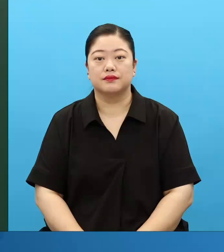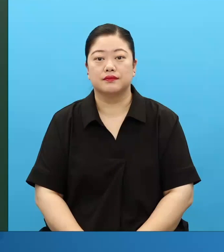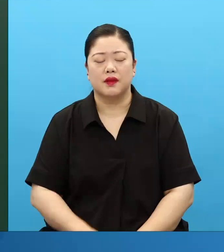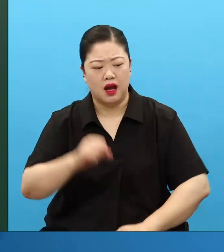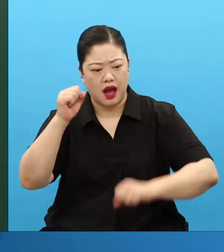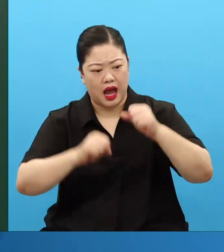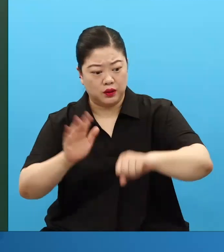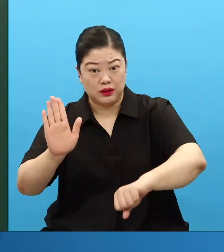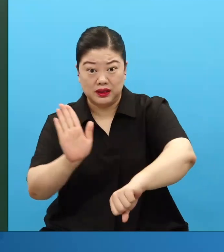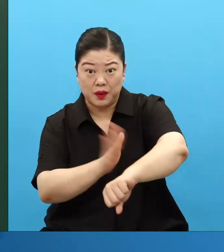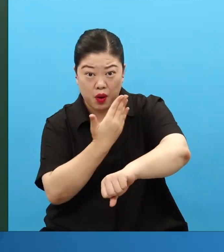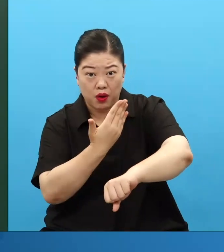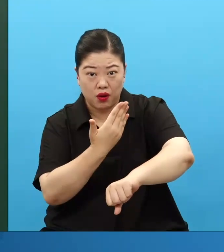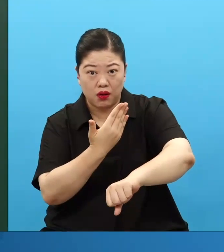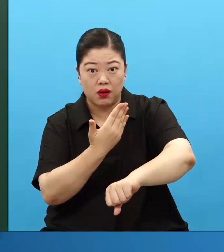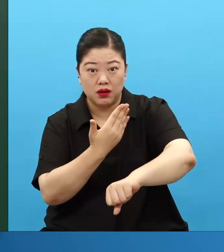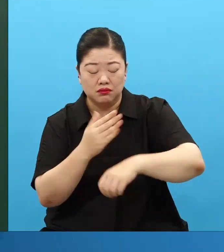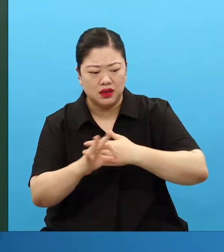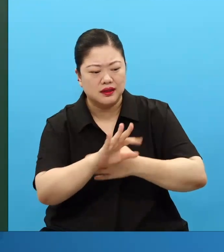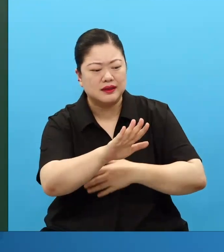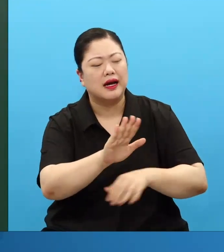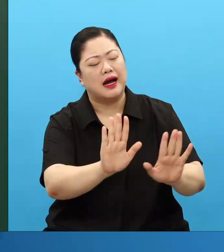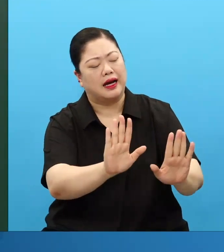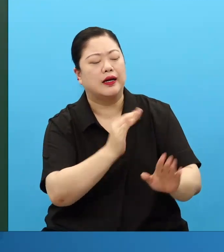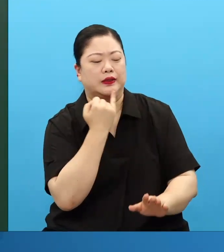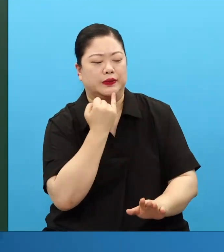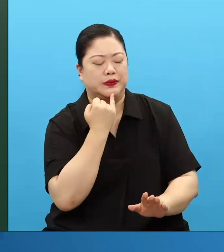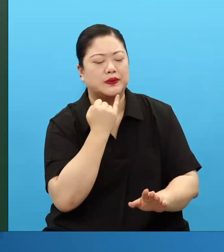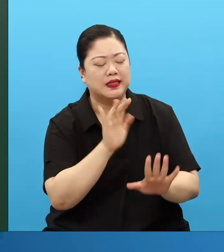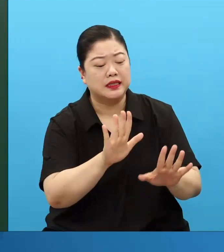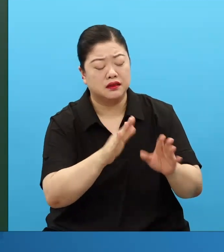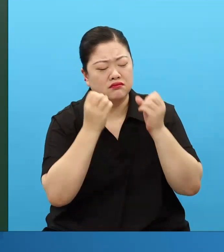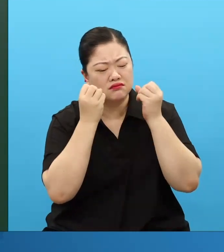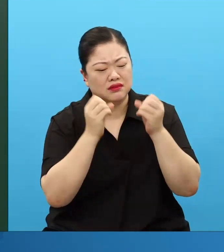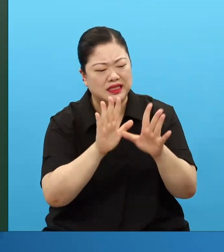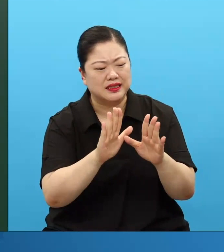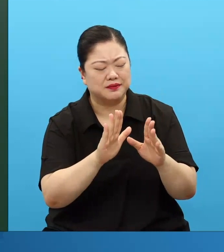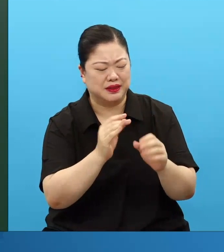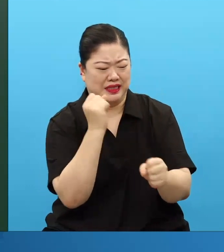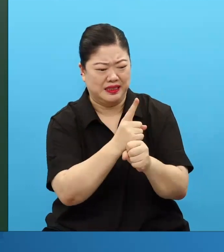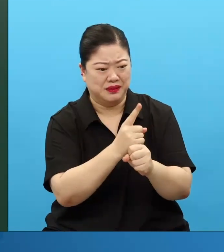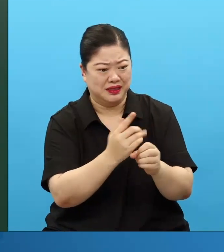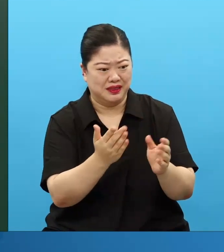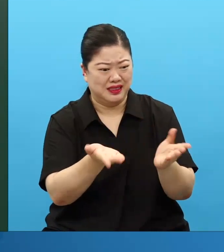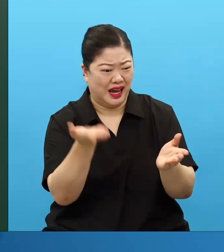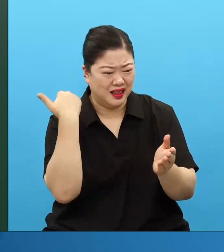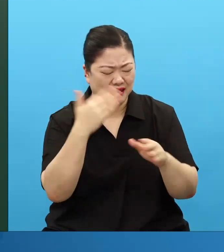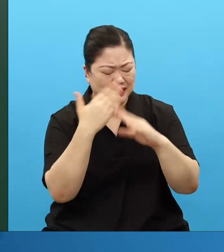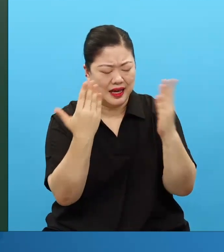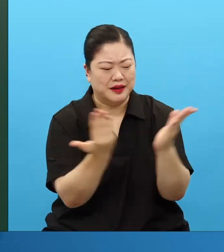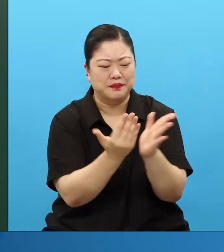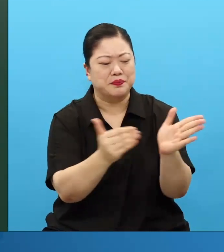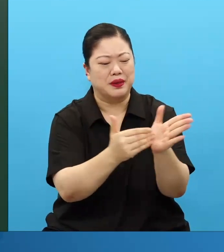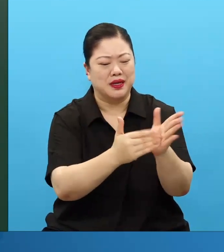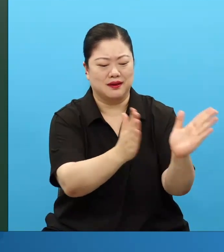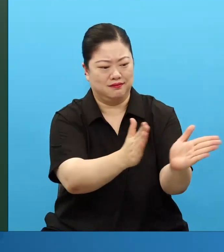region. 생각하셔야 돼요. And 이러면 so 역사 think 일어나게 that, 돼 then 있어요. the works are bound to take place. 자, 그러면 오게 돼 있잖아요. Then this is bound to